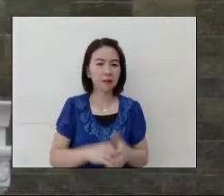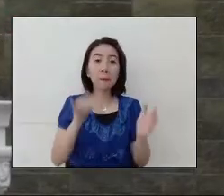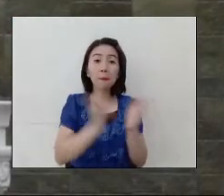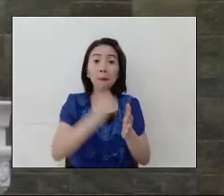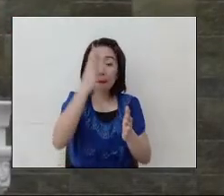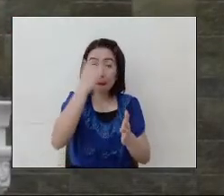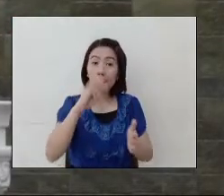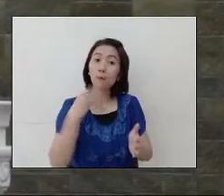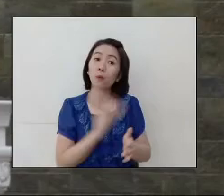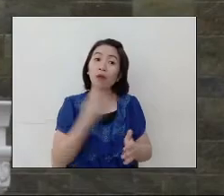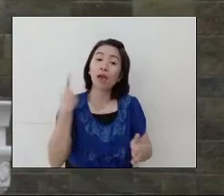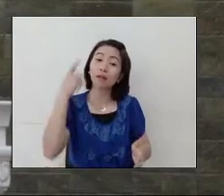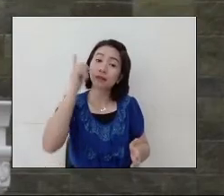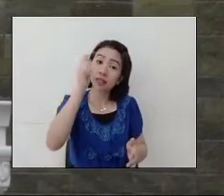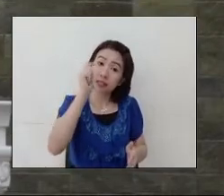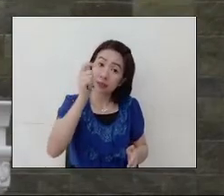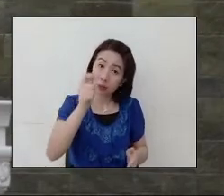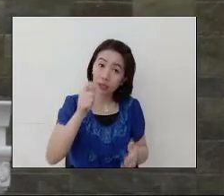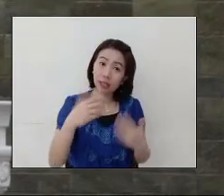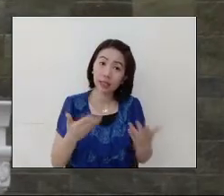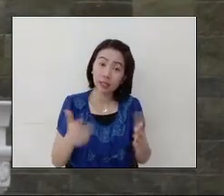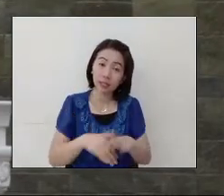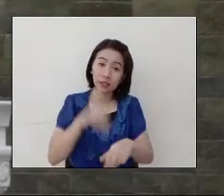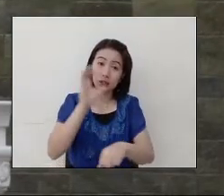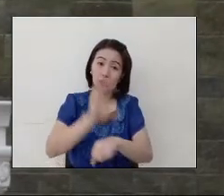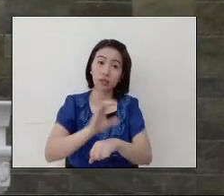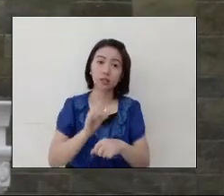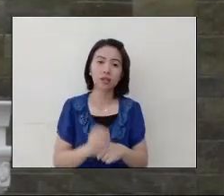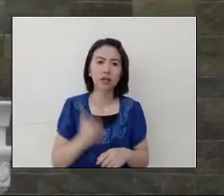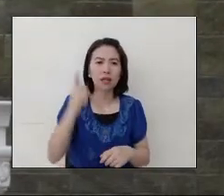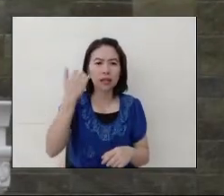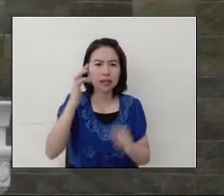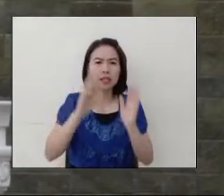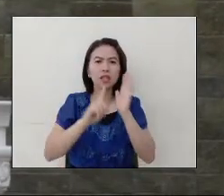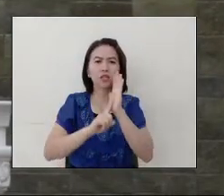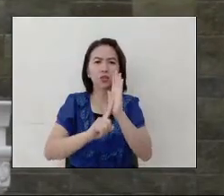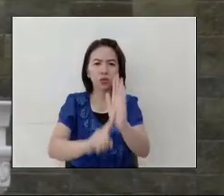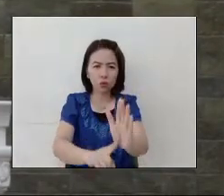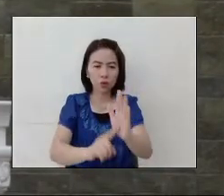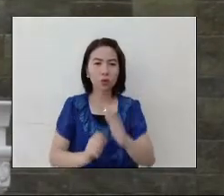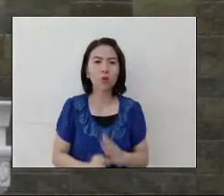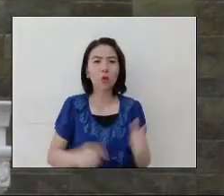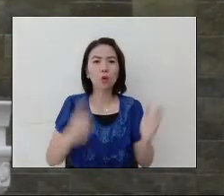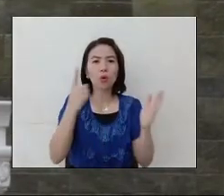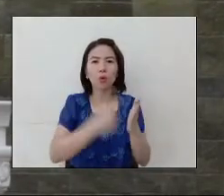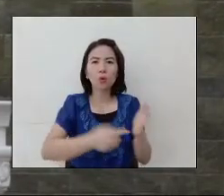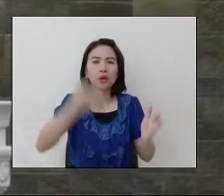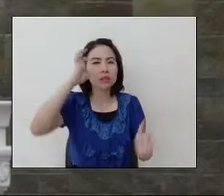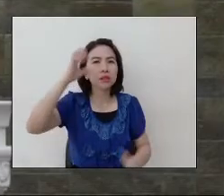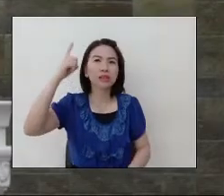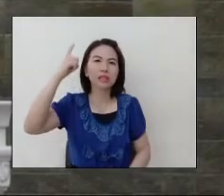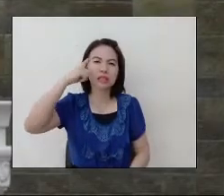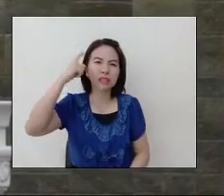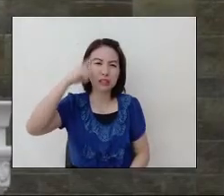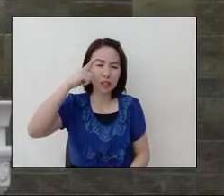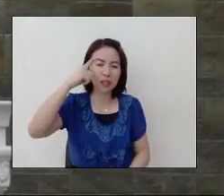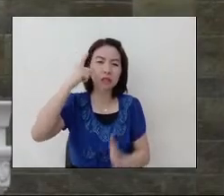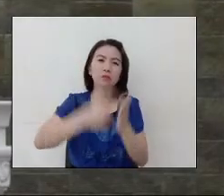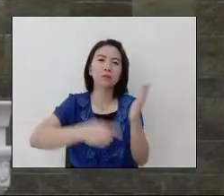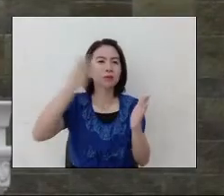ang purpose ng patutuo. Ipinapahayag niya kung ano ang kanyang iniisip at kanyang